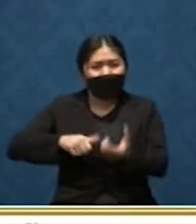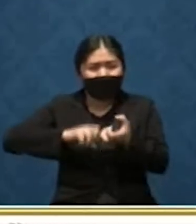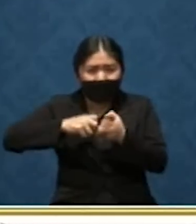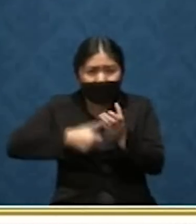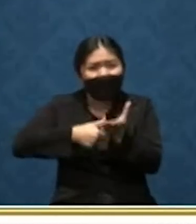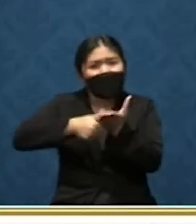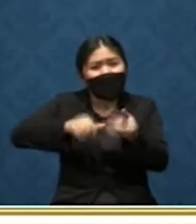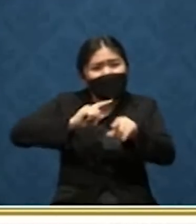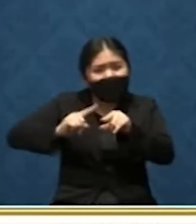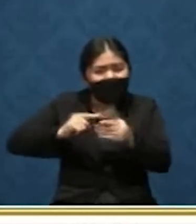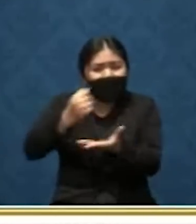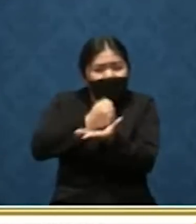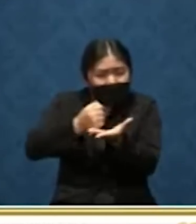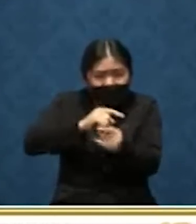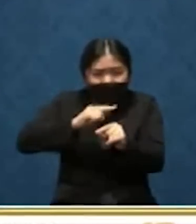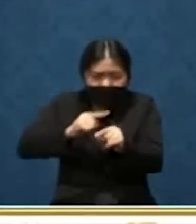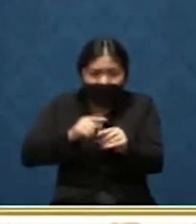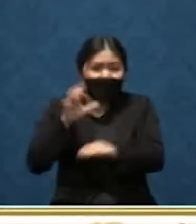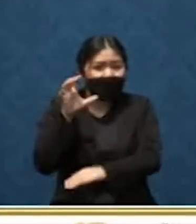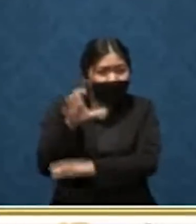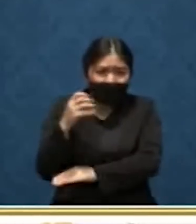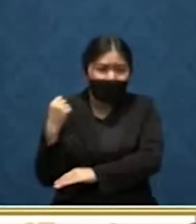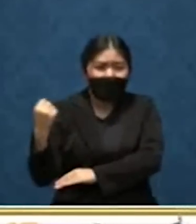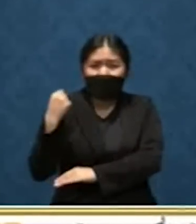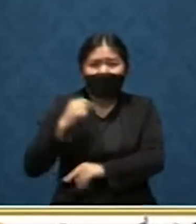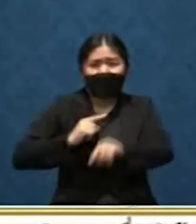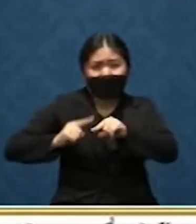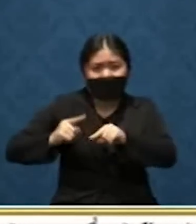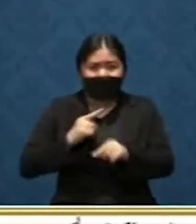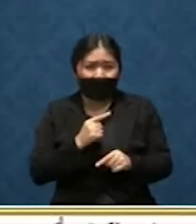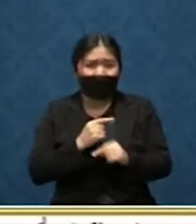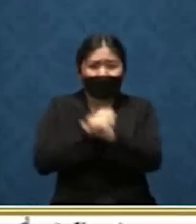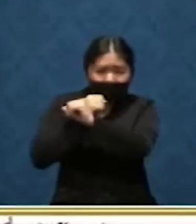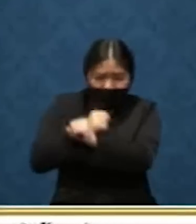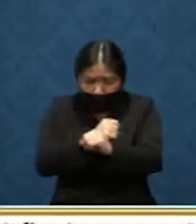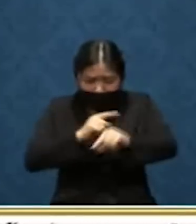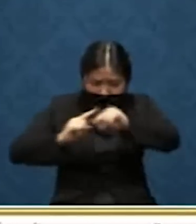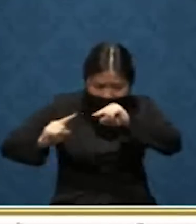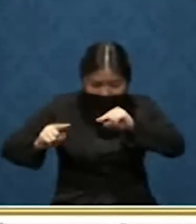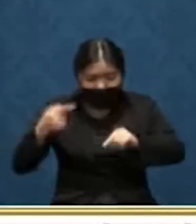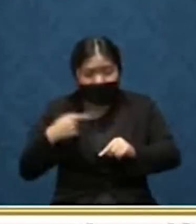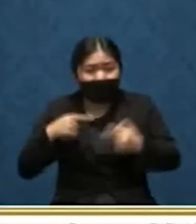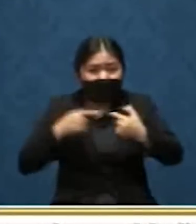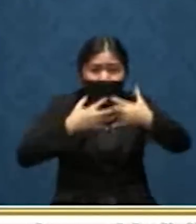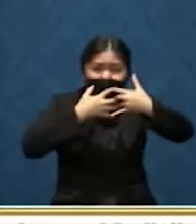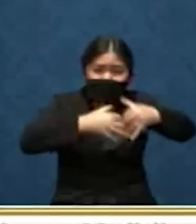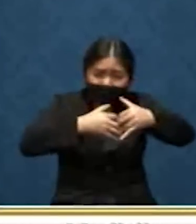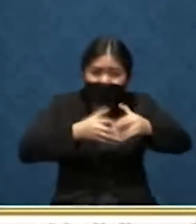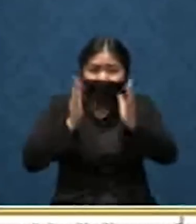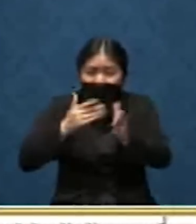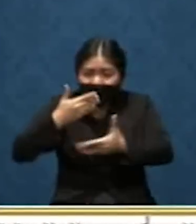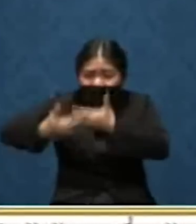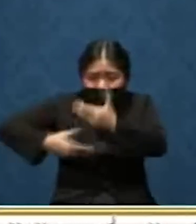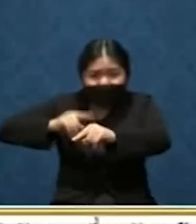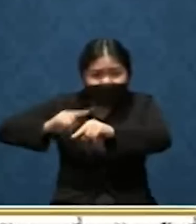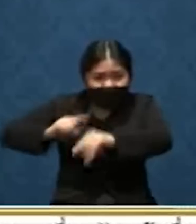าเสบติดบังคัใช้กฎหมายอย่างเคงครัด ปราบปรามแรงผลิต และเครอขายผู้คายา